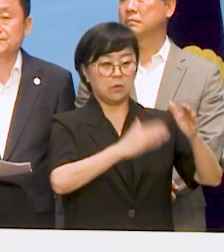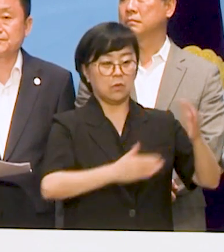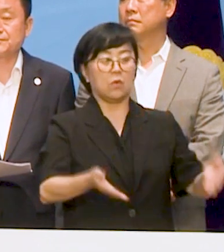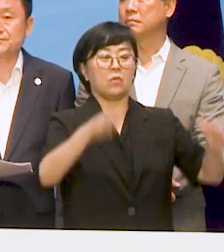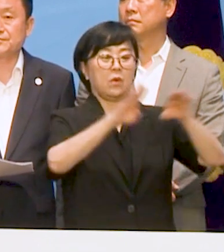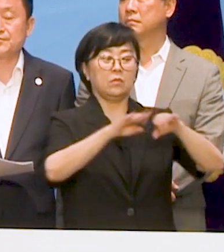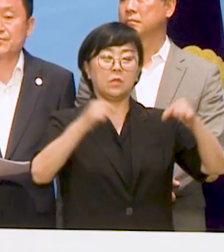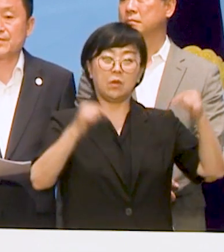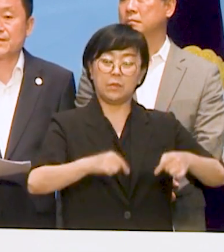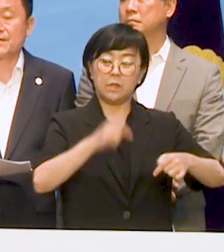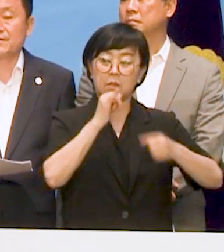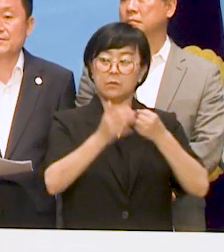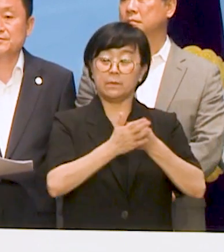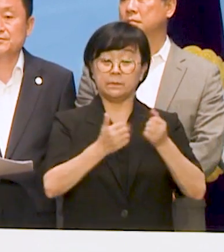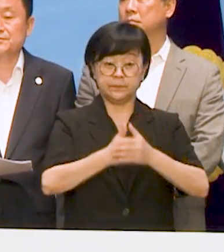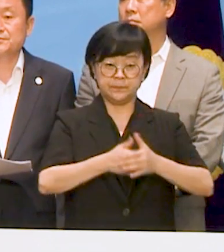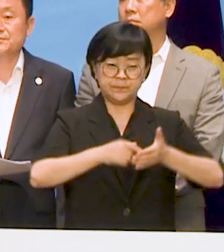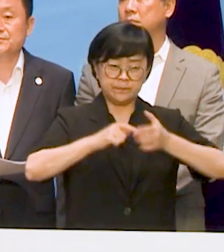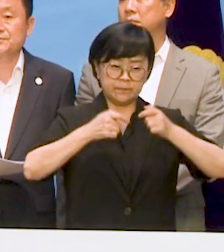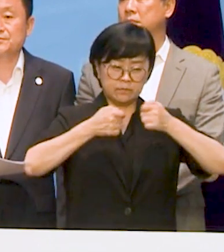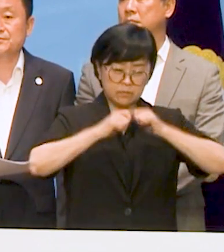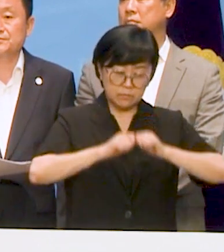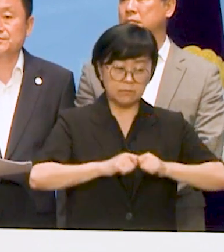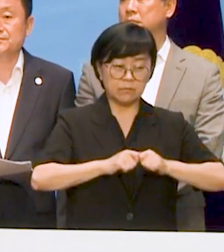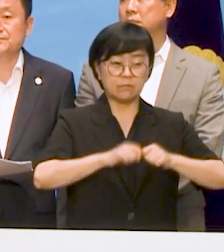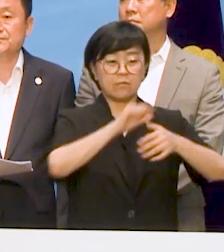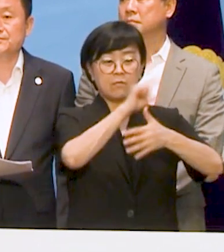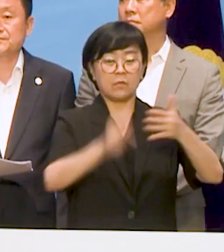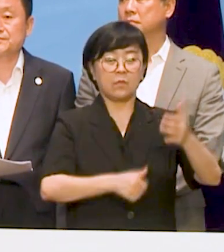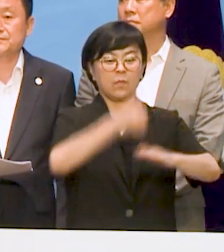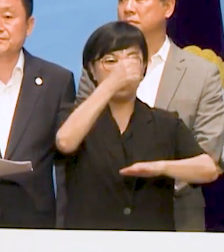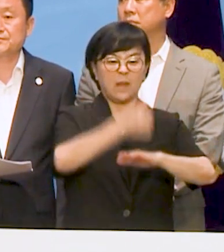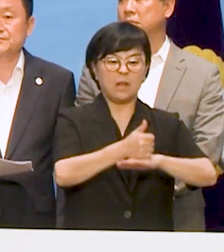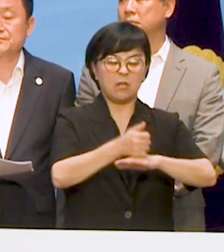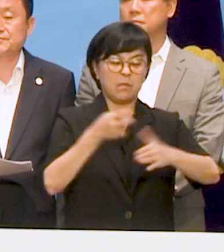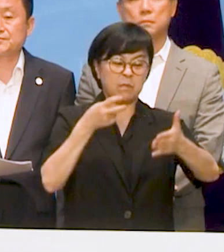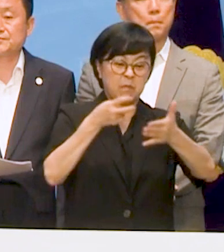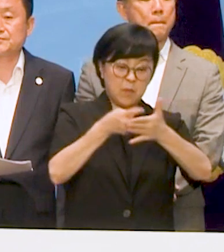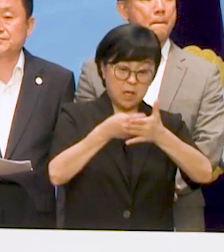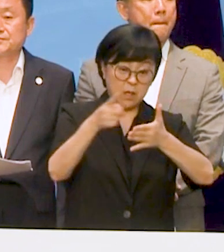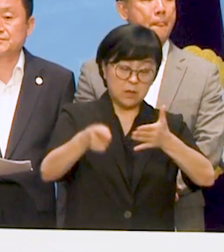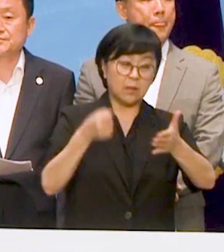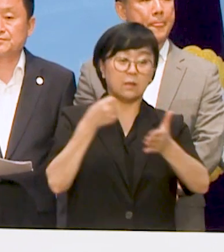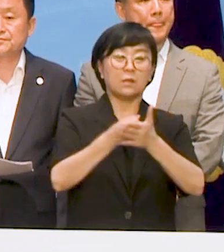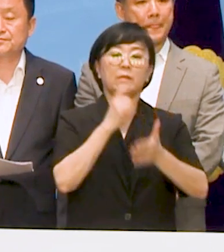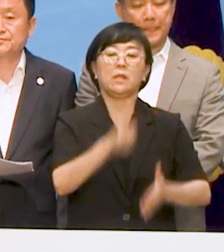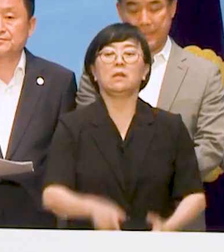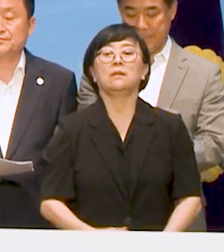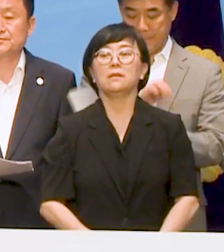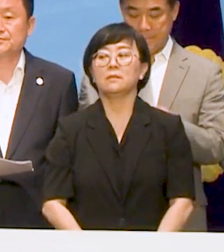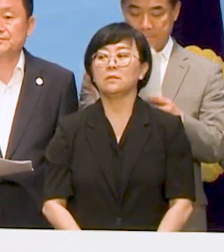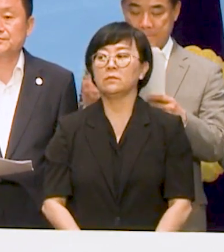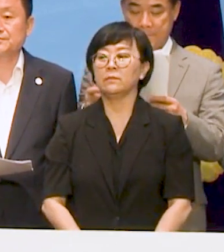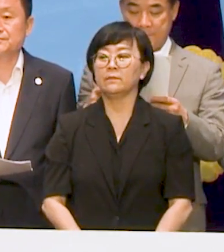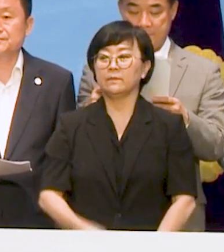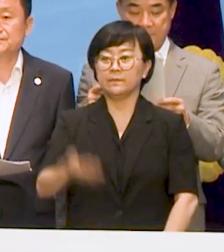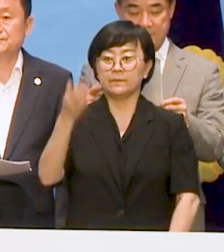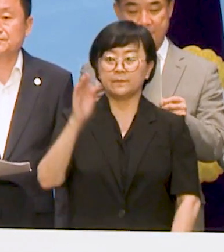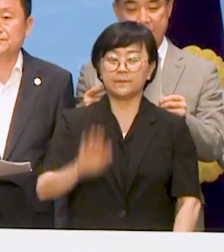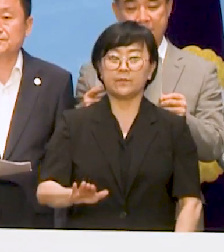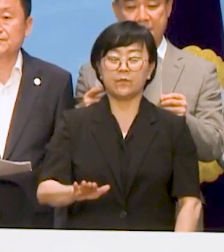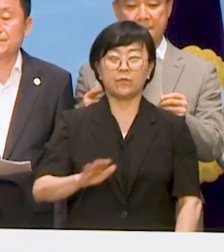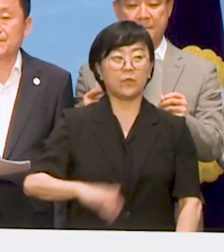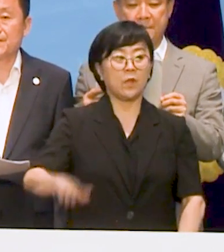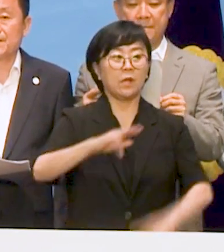도로공사와의 실무협의 등에 치밀한 추진 절차를 거쳐 최종 노선을 선택했다고 설명하고 있습니다 그러나